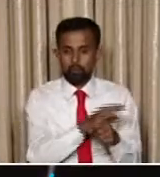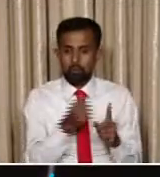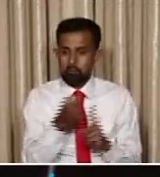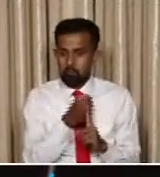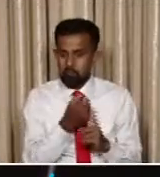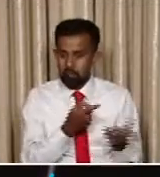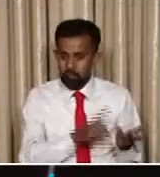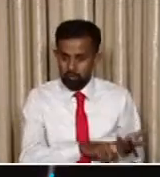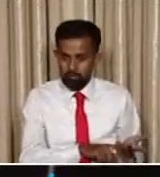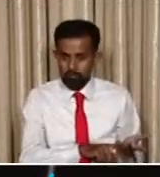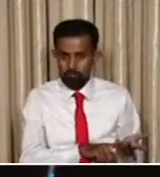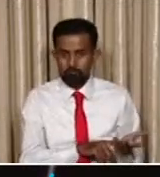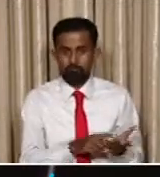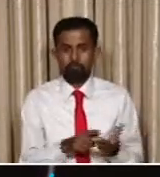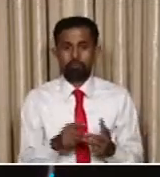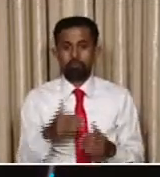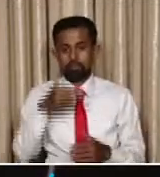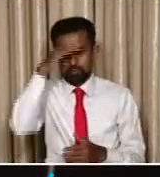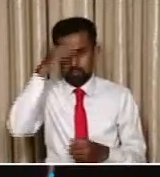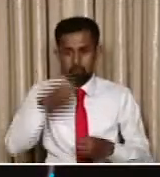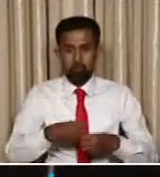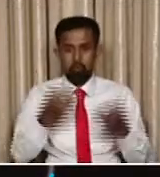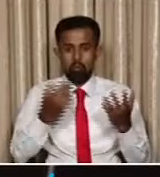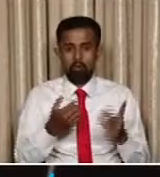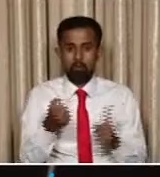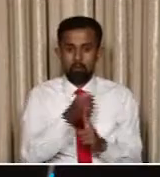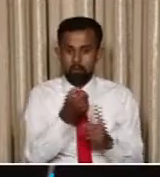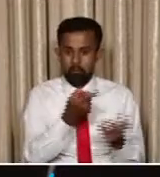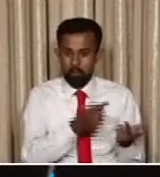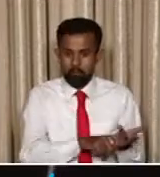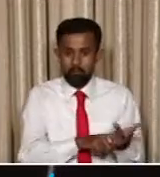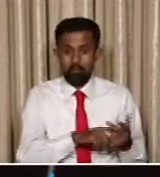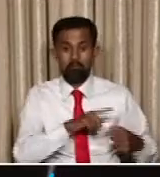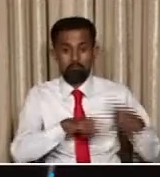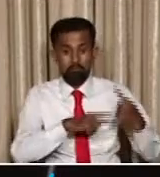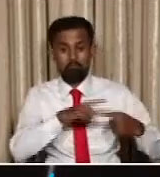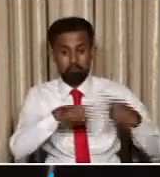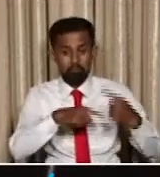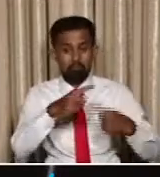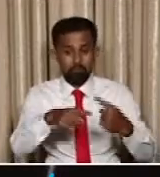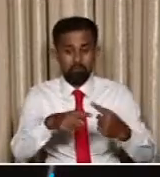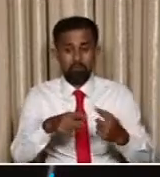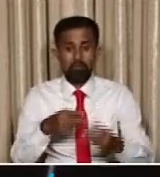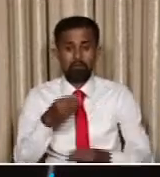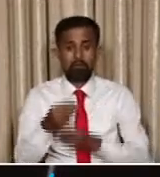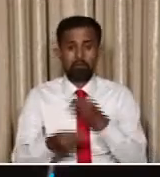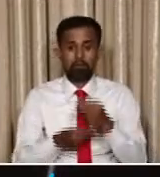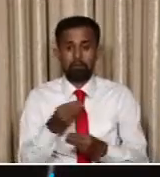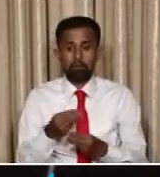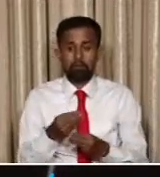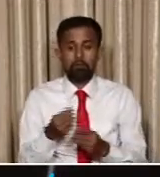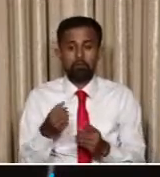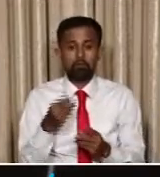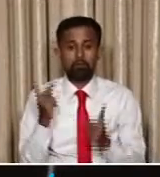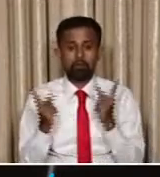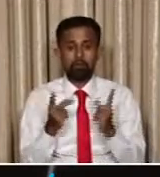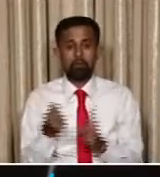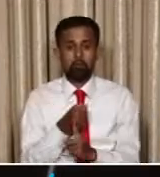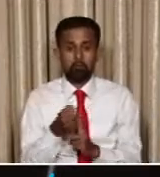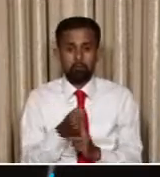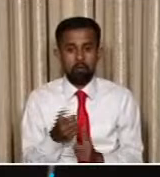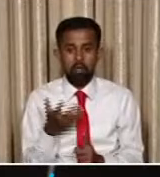වුණා පාස්කු ප්‍රහාරයෙන් බලපෑම් වුණා එක දිගටම අපේ සංචාරක ව්‍යාපාරවලට බලපෑම්